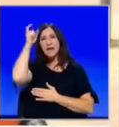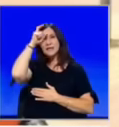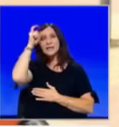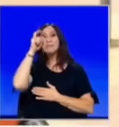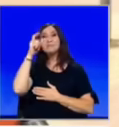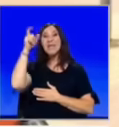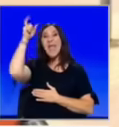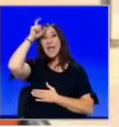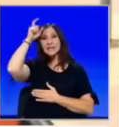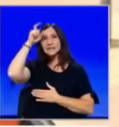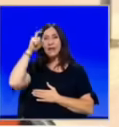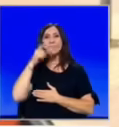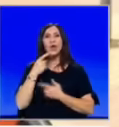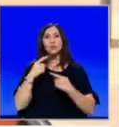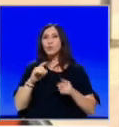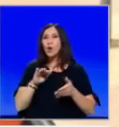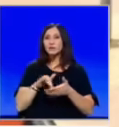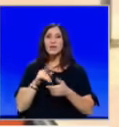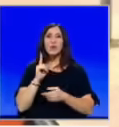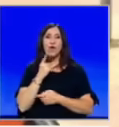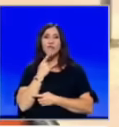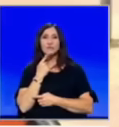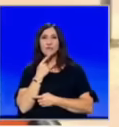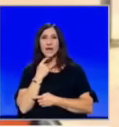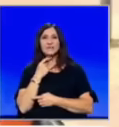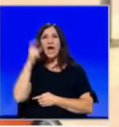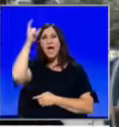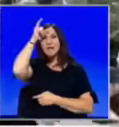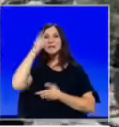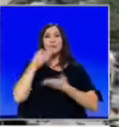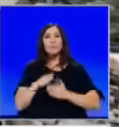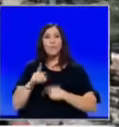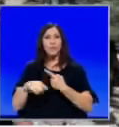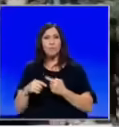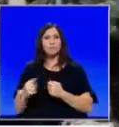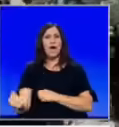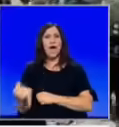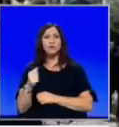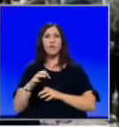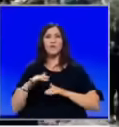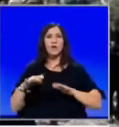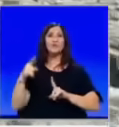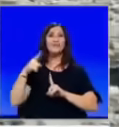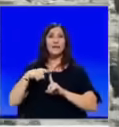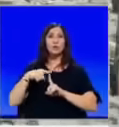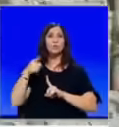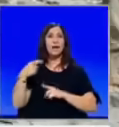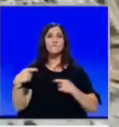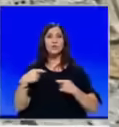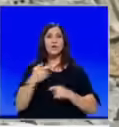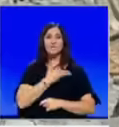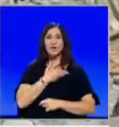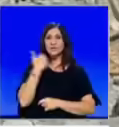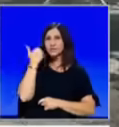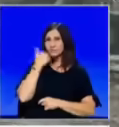ислам. Имаме друга организация, която се казва Ислямско поколение. Най-силно е влиянието в TikTok, където войната в Газа